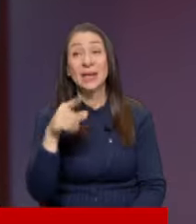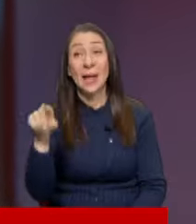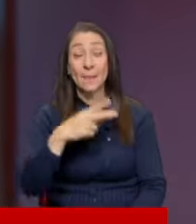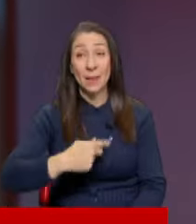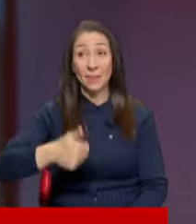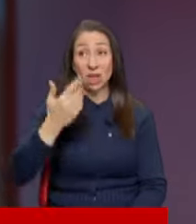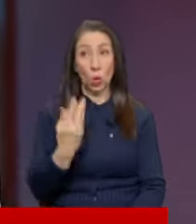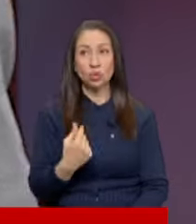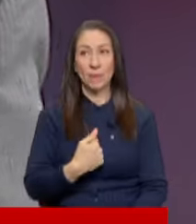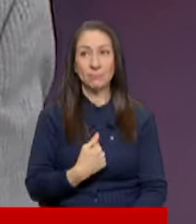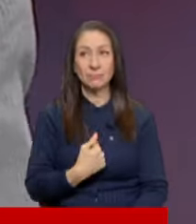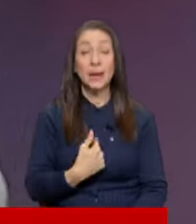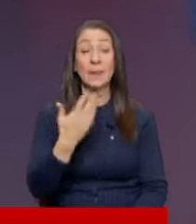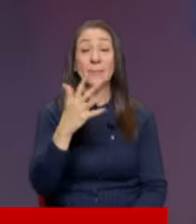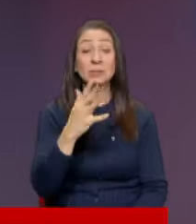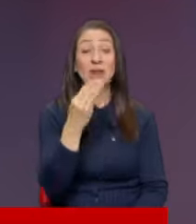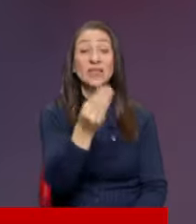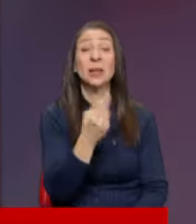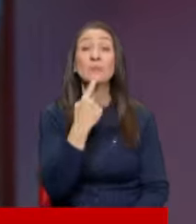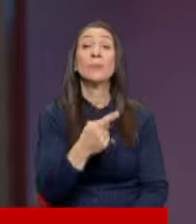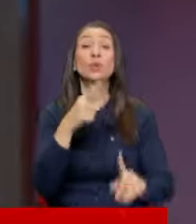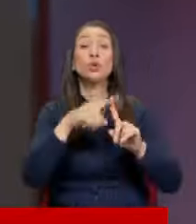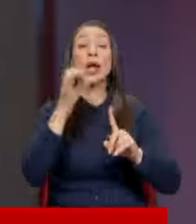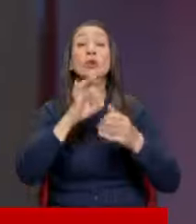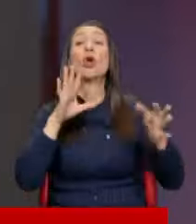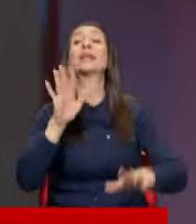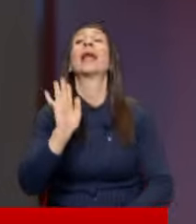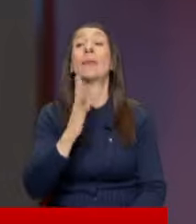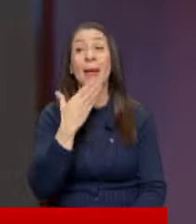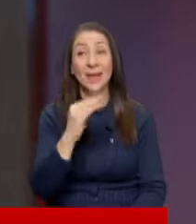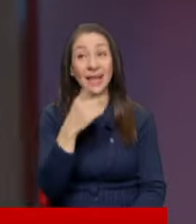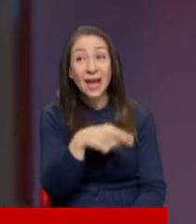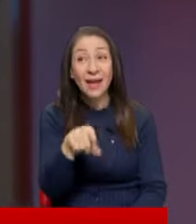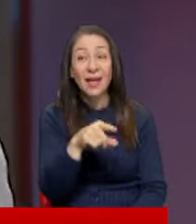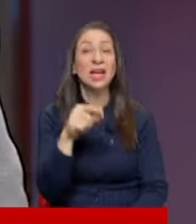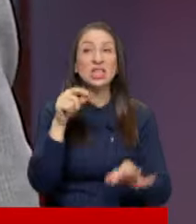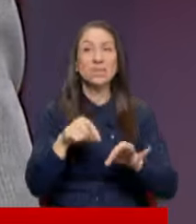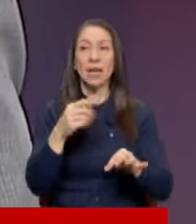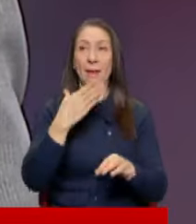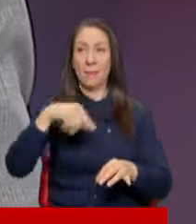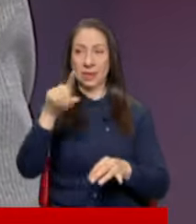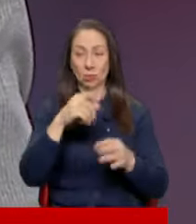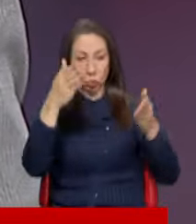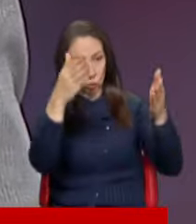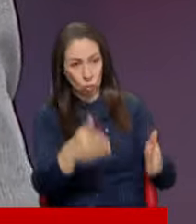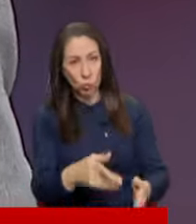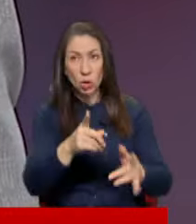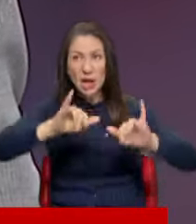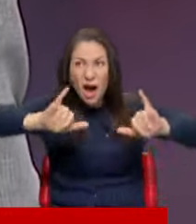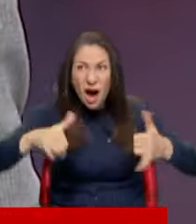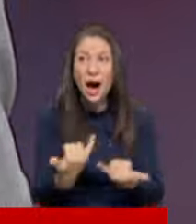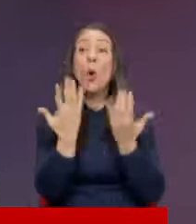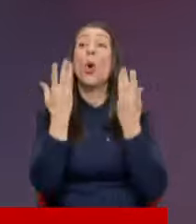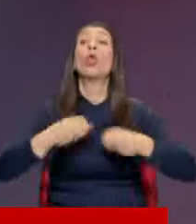Belediye Başkanı olursam 5.000 L vereceğim diyen Turgut Altınok değil mi emekliye şimdi emeklinin durumu bu kadar